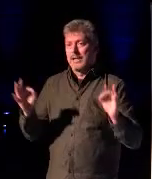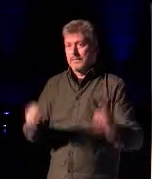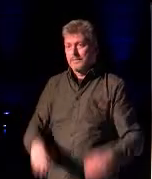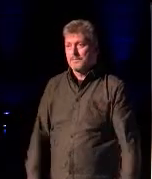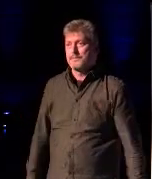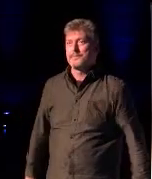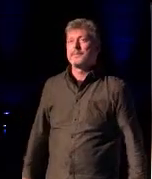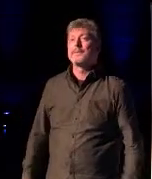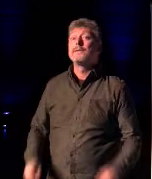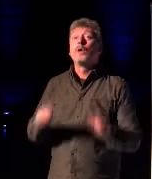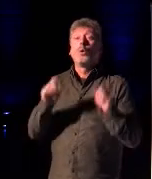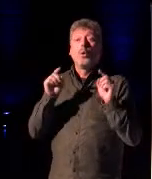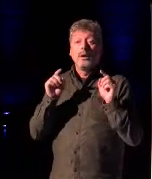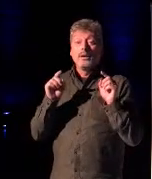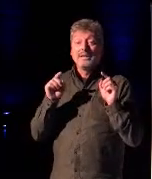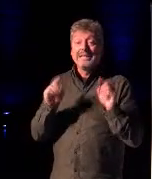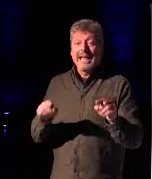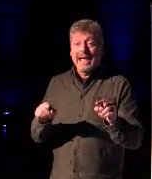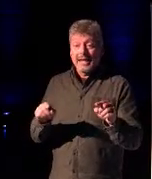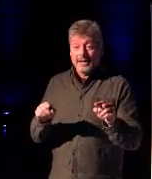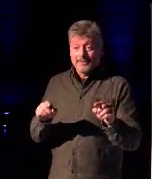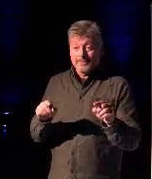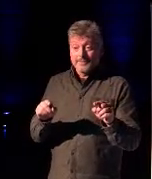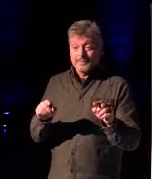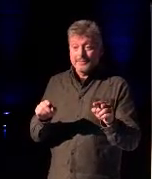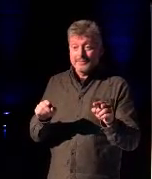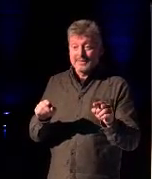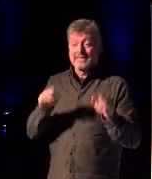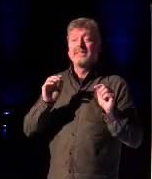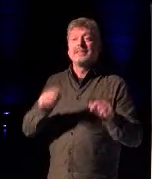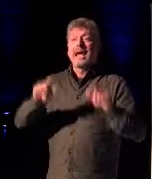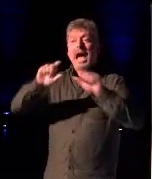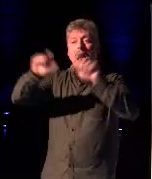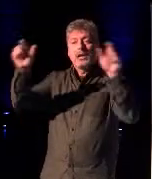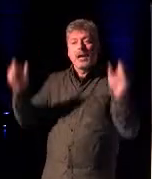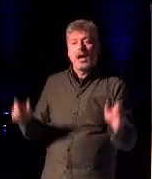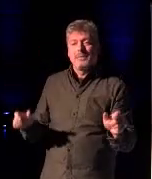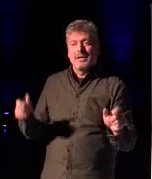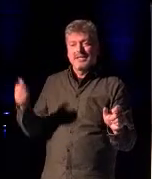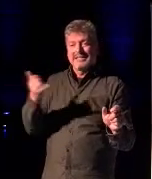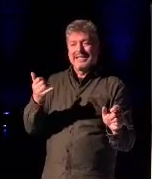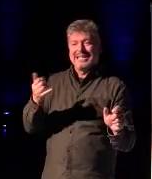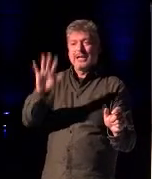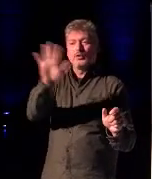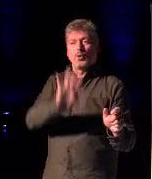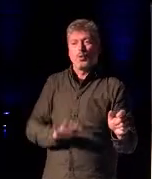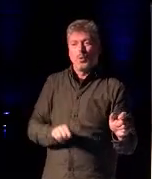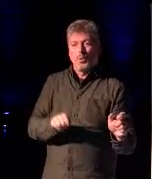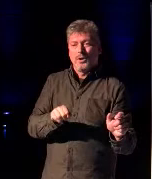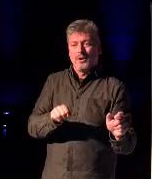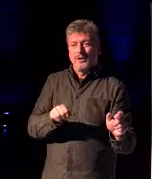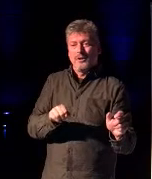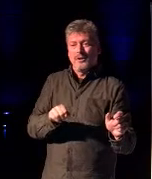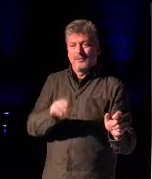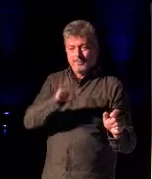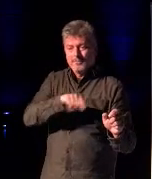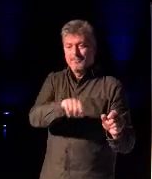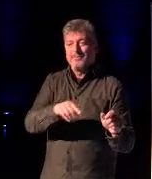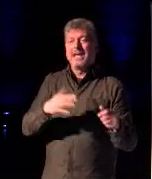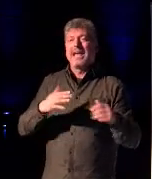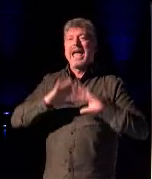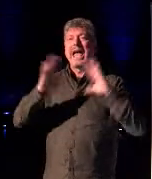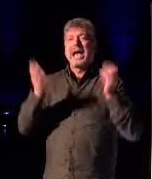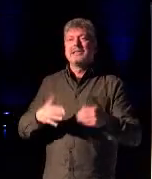dette, det rammes inn av den strukturen som ligger i helhetlig pasientforløp i hjemmet. Og vi